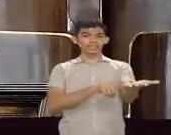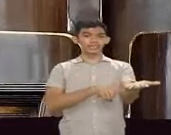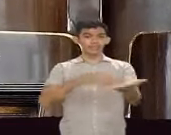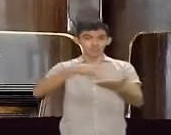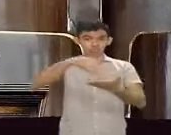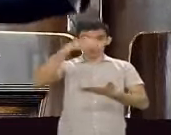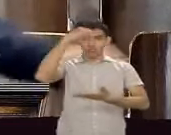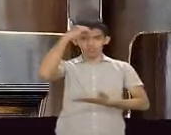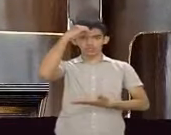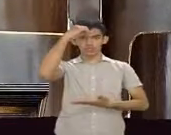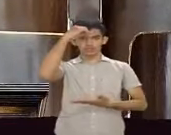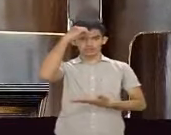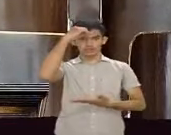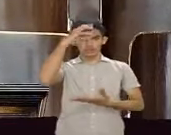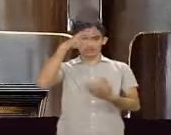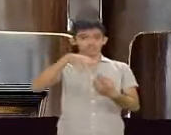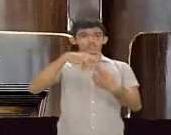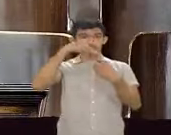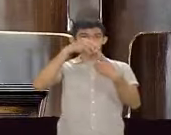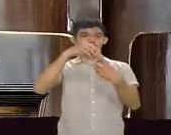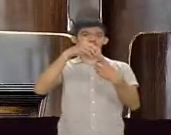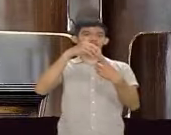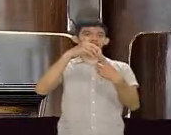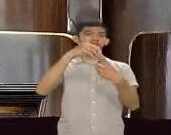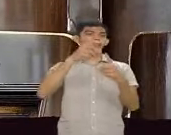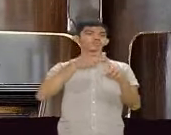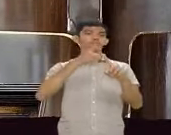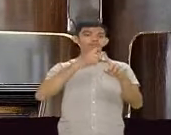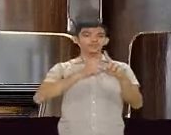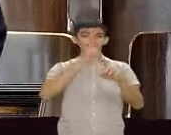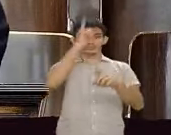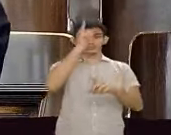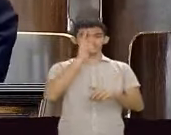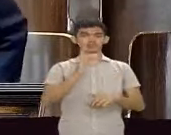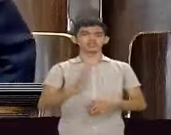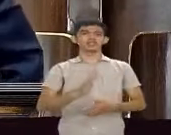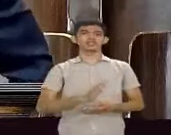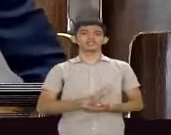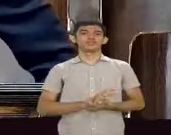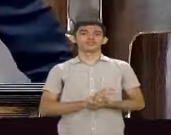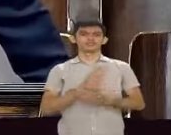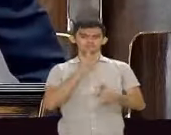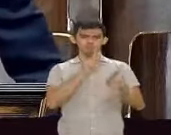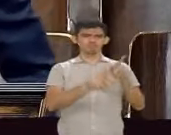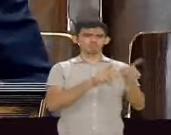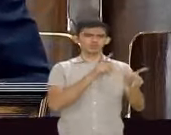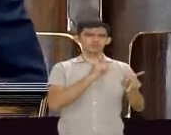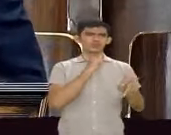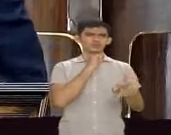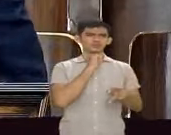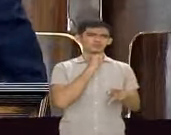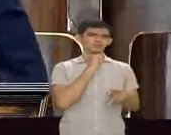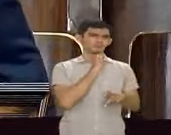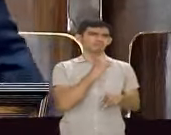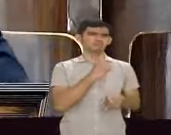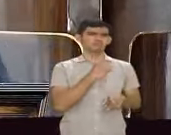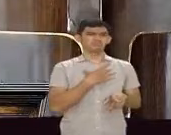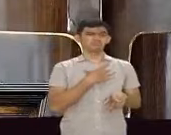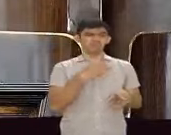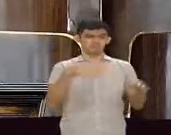Dilitaan ng viewpoint sa kalibutan, di ko magminyo, eh, paet kayo ng magminyo. Kinsa ingon, mura kagaingon, paet kayo, eh, mong design, Ginoo,